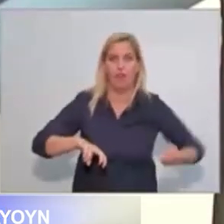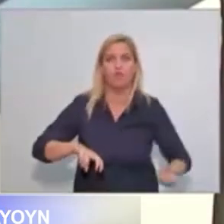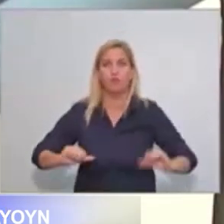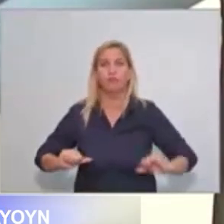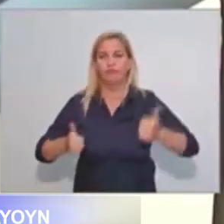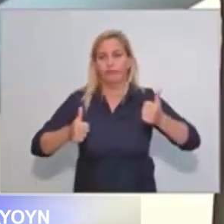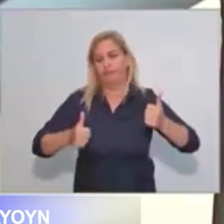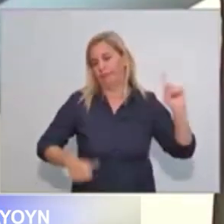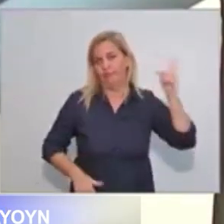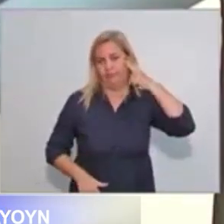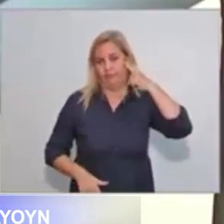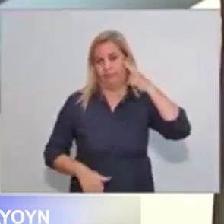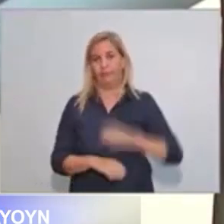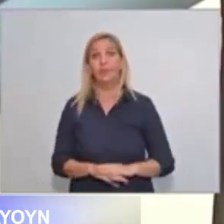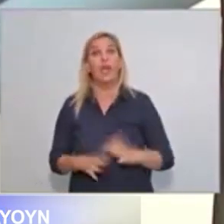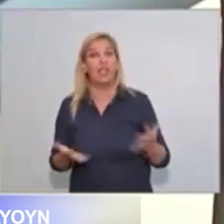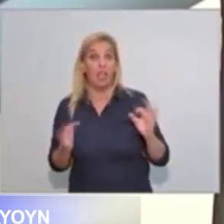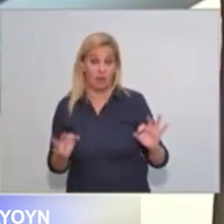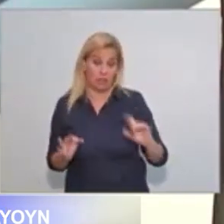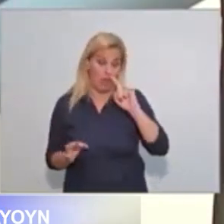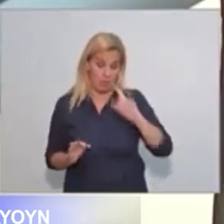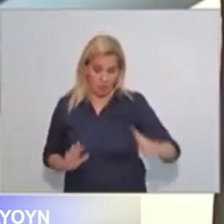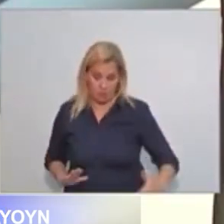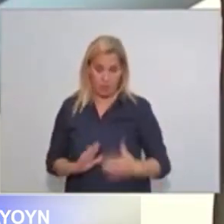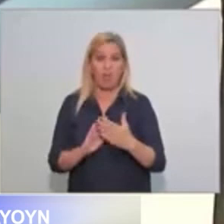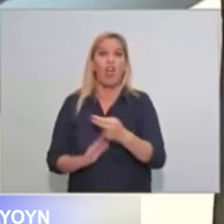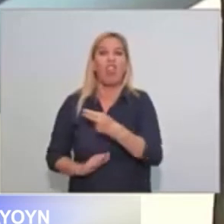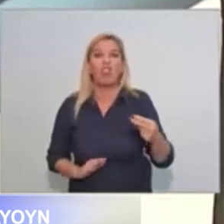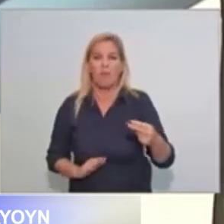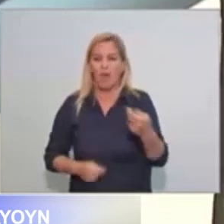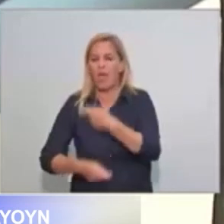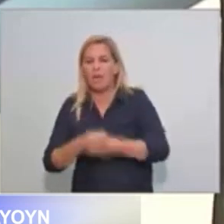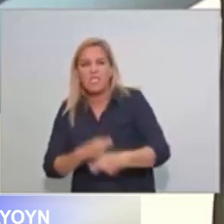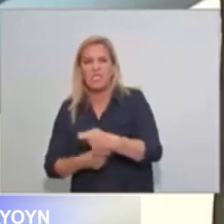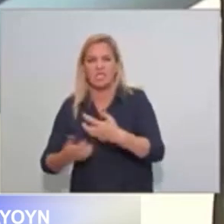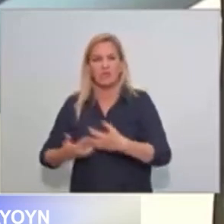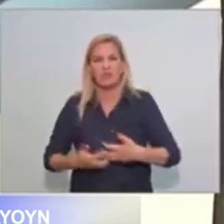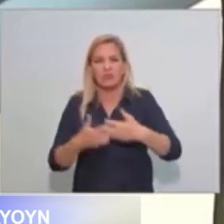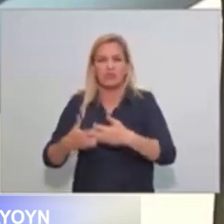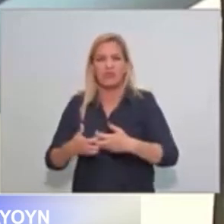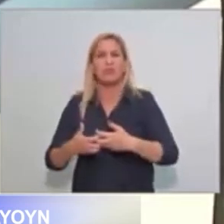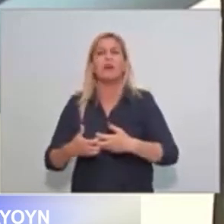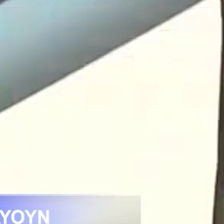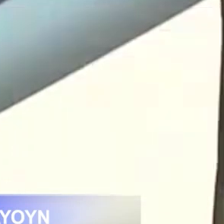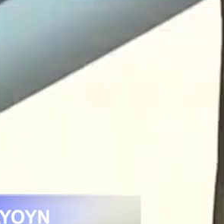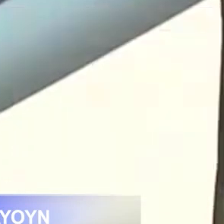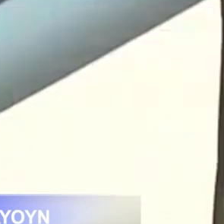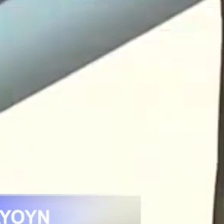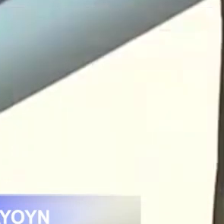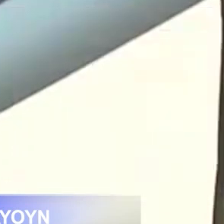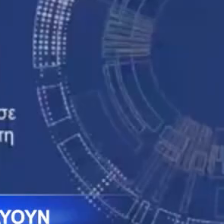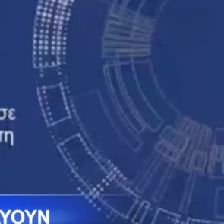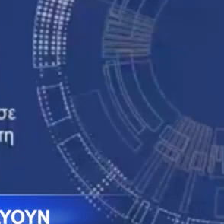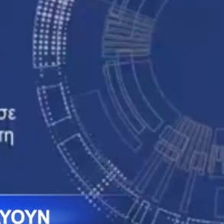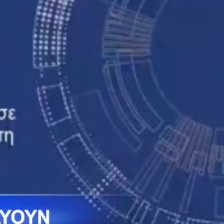του κρίσιμου προβλήματος του ενεργειακού κόστους των επιχειρήσεων. Με αυτά ως δεδομένα, ασφαλώς βασικός στόχος